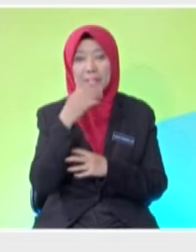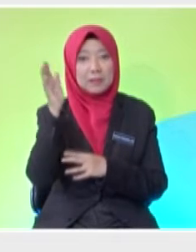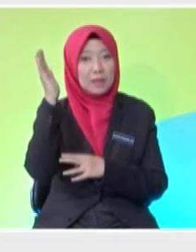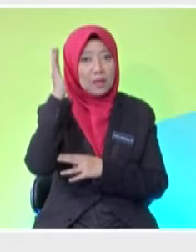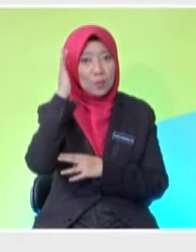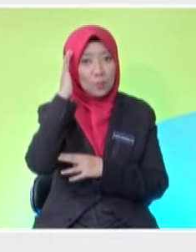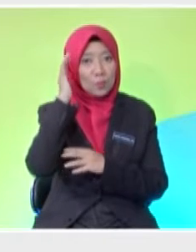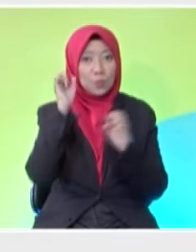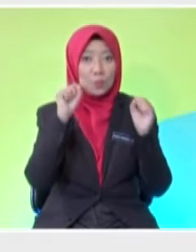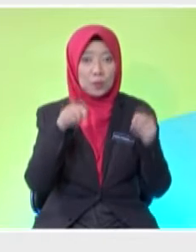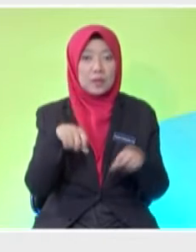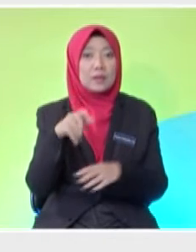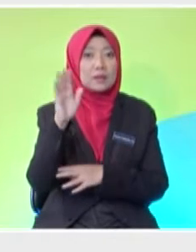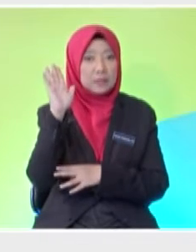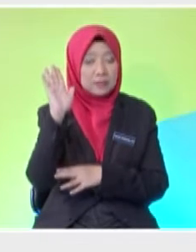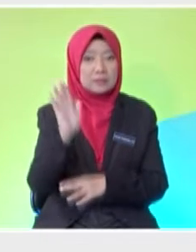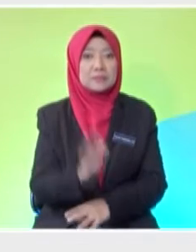tangan.